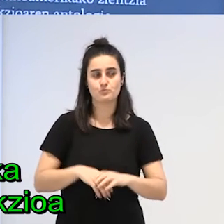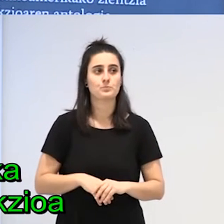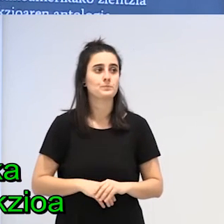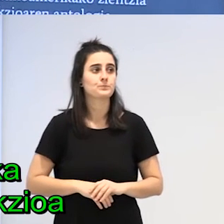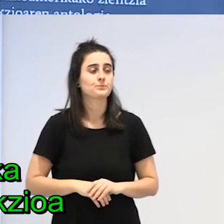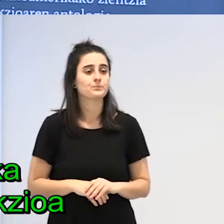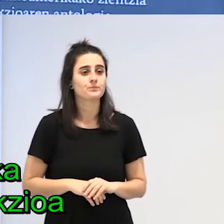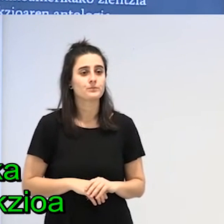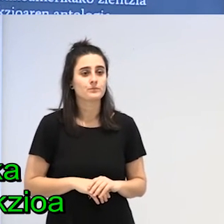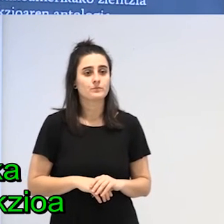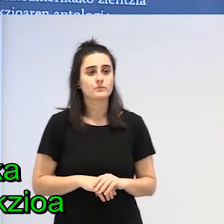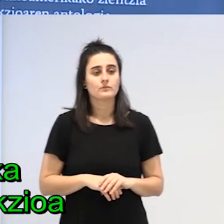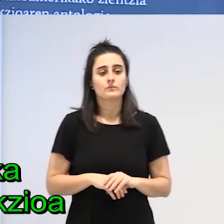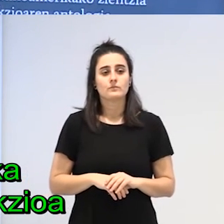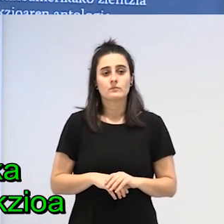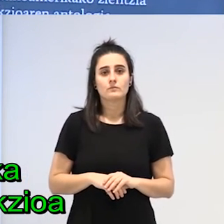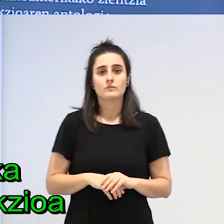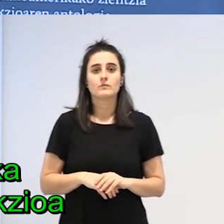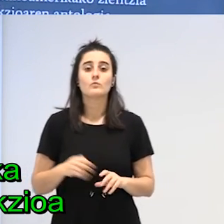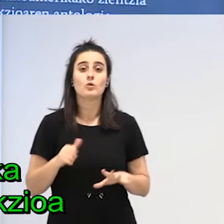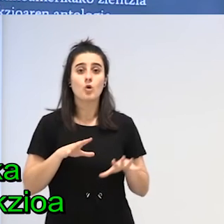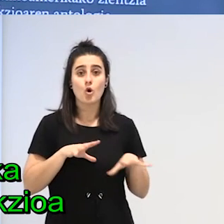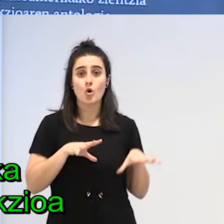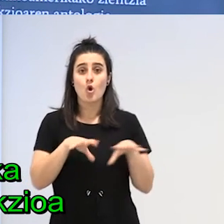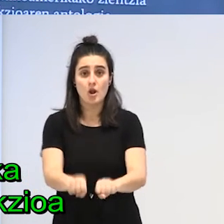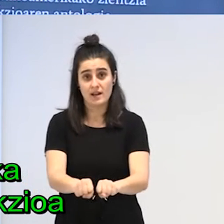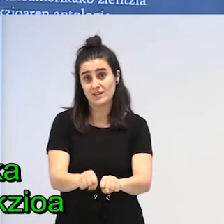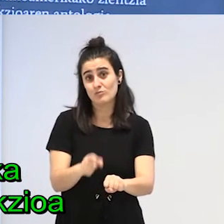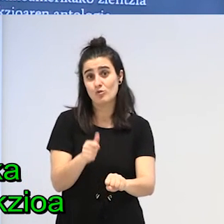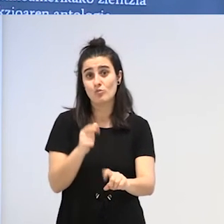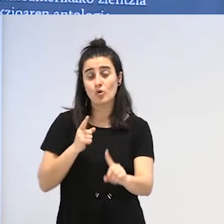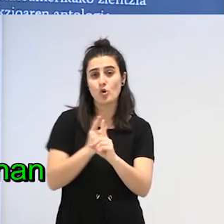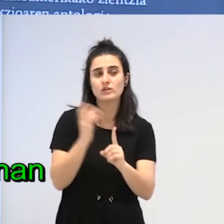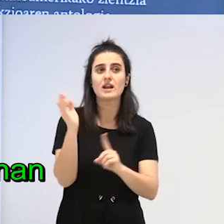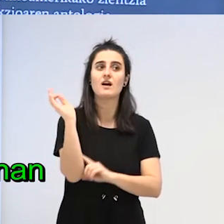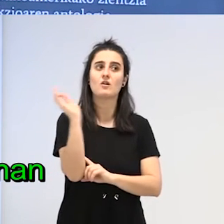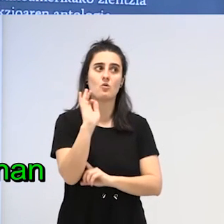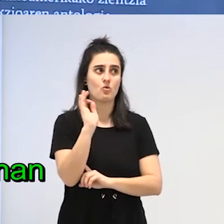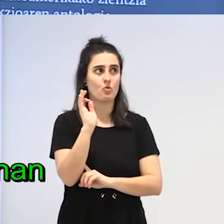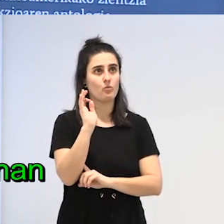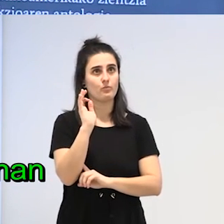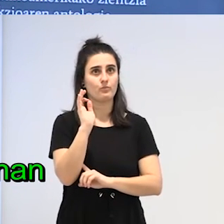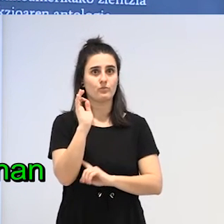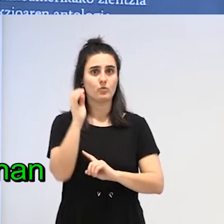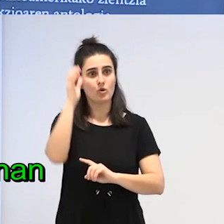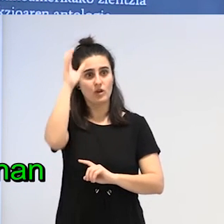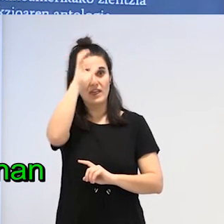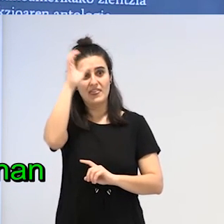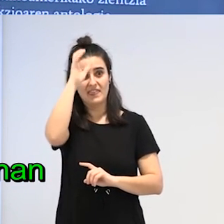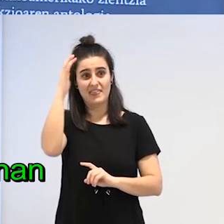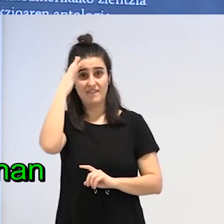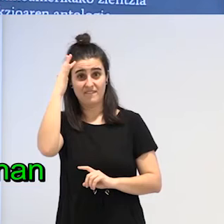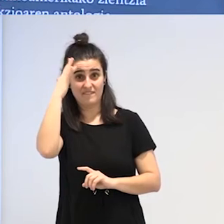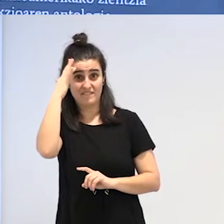Eta gero, kolonialismari aurka edo kritika egiten dion zientzia fikzioa ez da bakarrik ba, futurismo